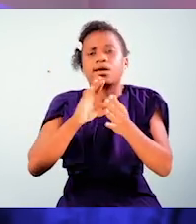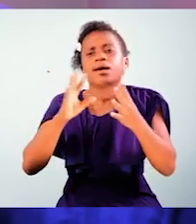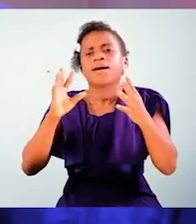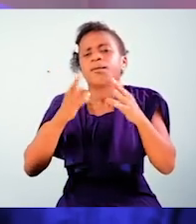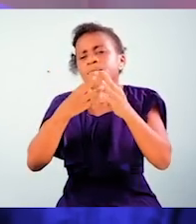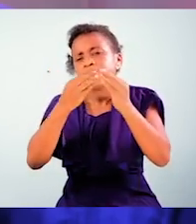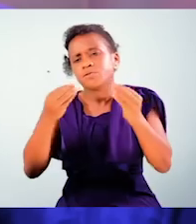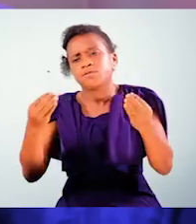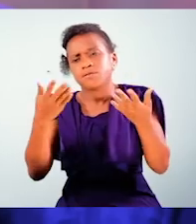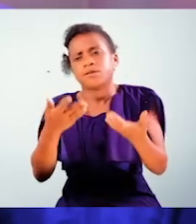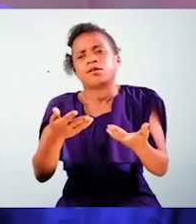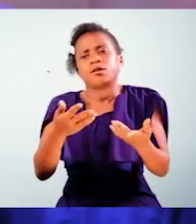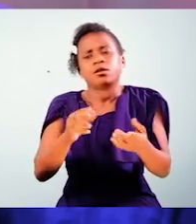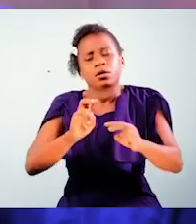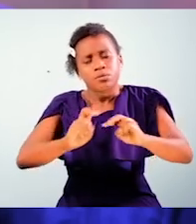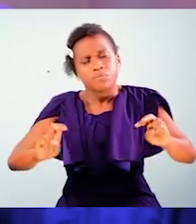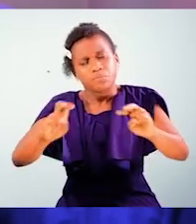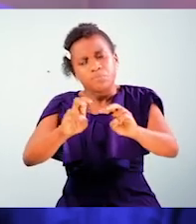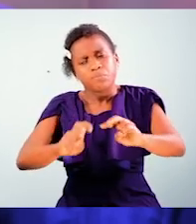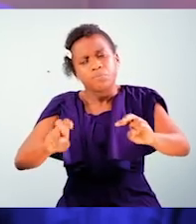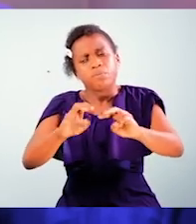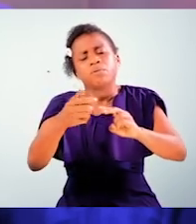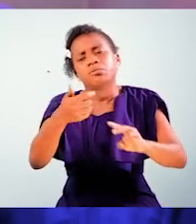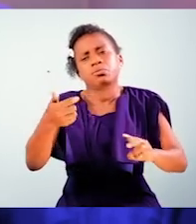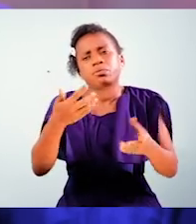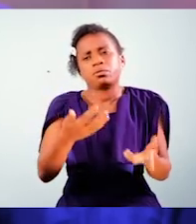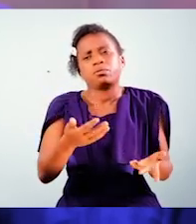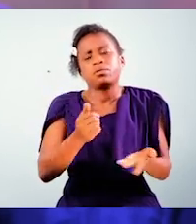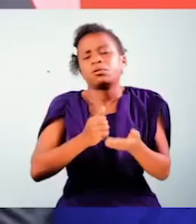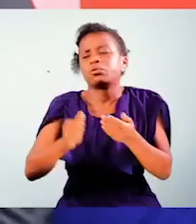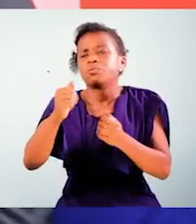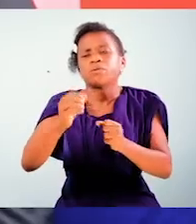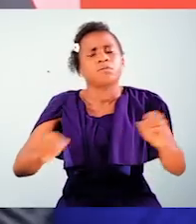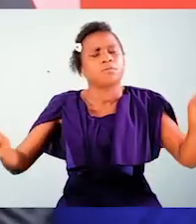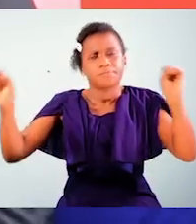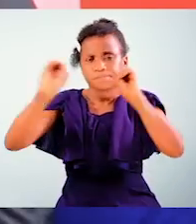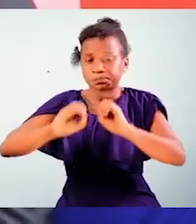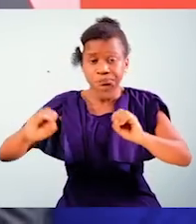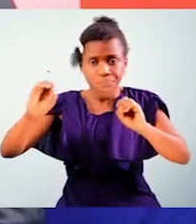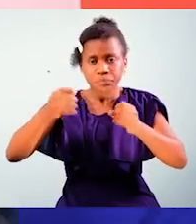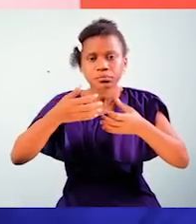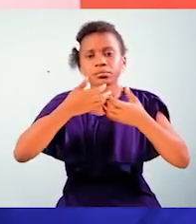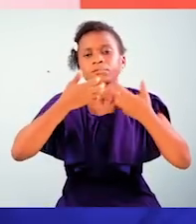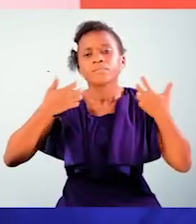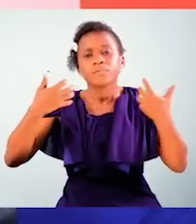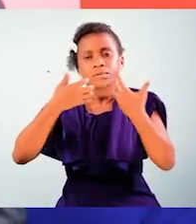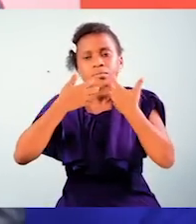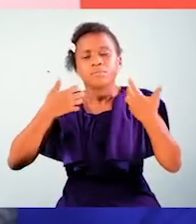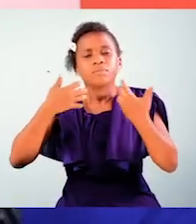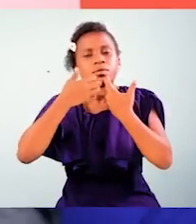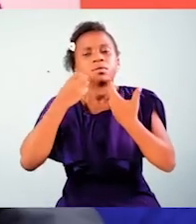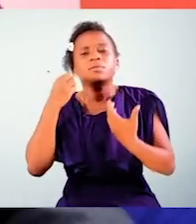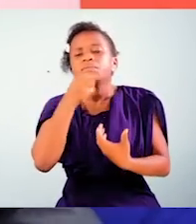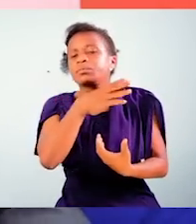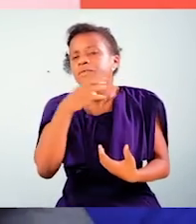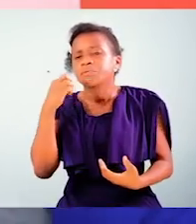Wewe umechunguza tu lakini uchukui hatua. Ndio maana malalamiko makubwa sana katika bunge la safari hii umeona